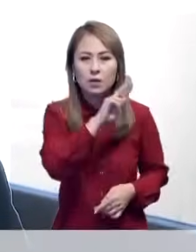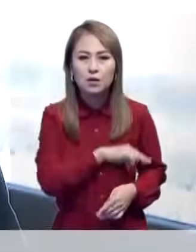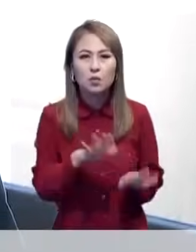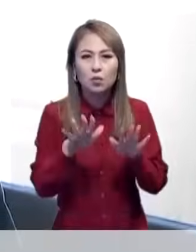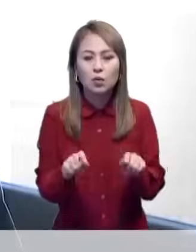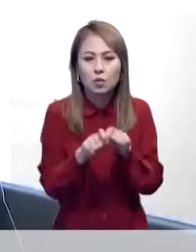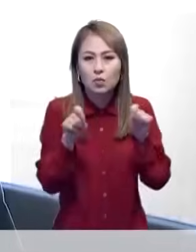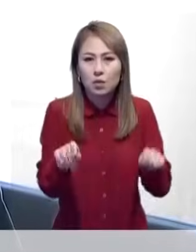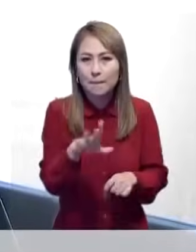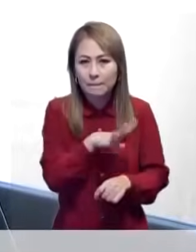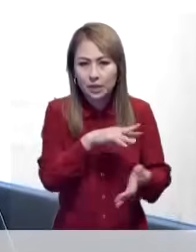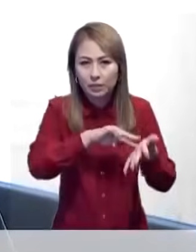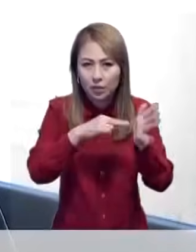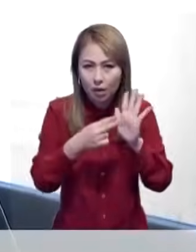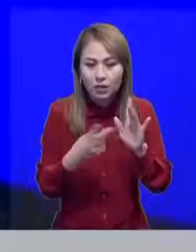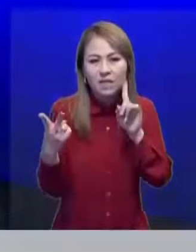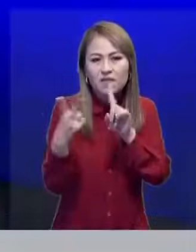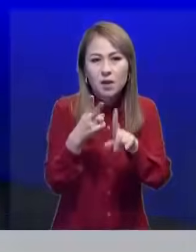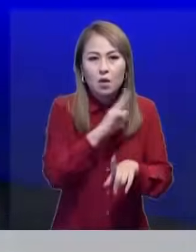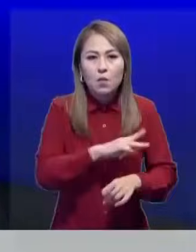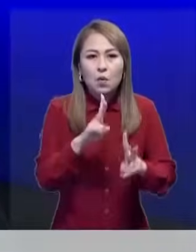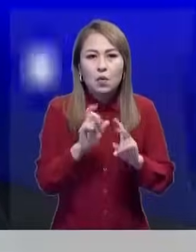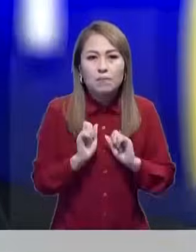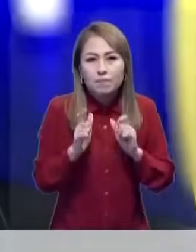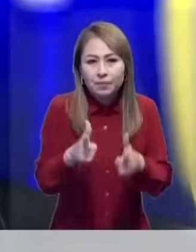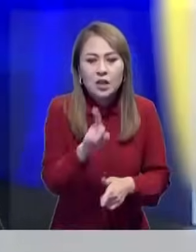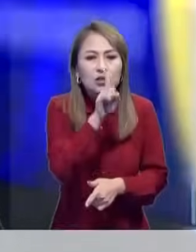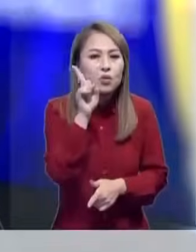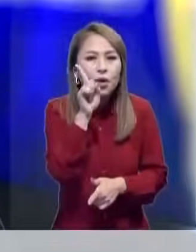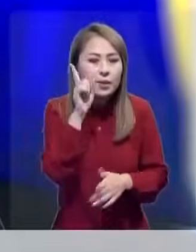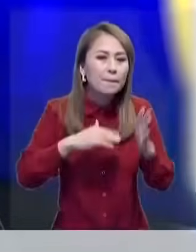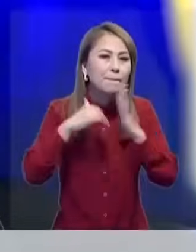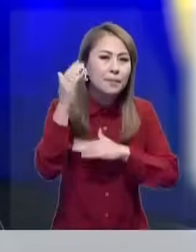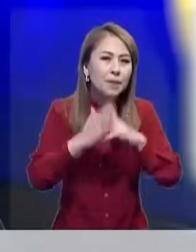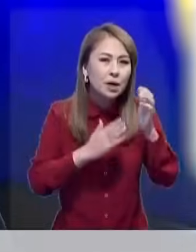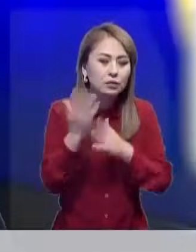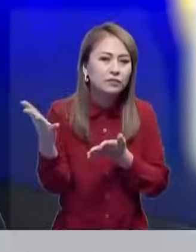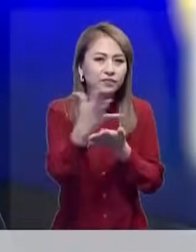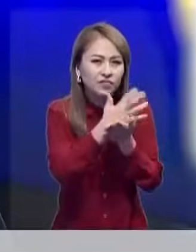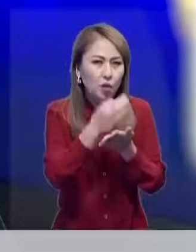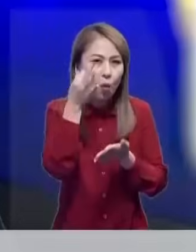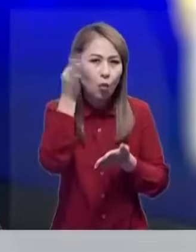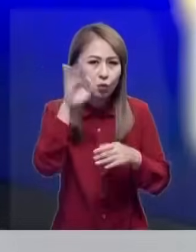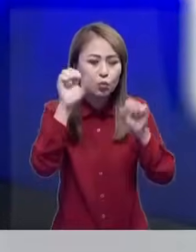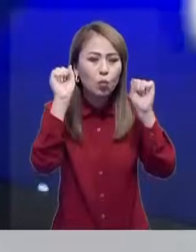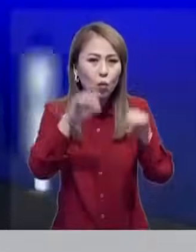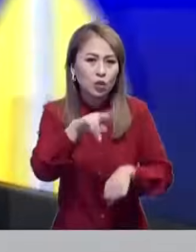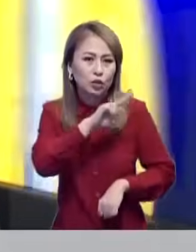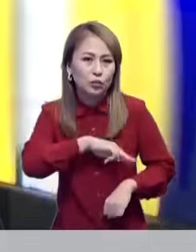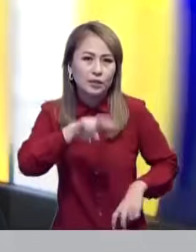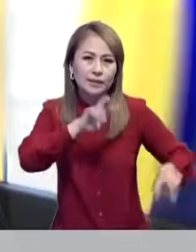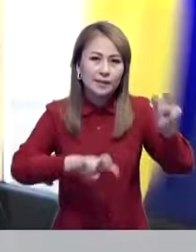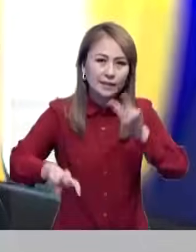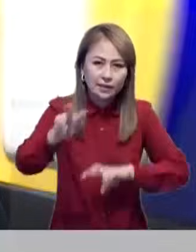үшін қолға алынды. Екіншіден жұмысқа тұрғандарға, әсіресе жастарға жан-жақты тәжірибе жинақтауға мүмкіндік береді. Осылайша жұмыс іздегендер